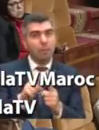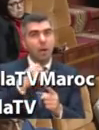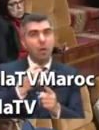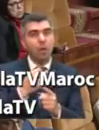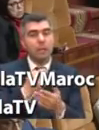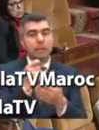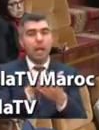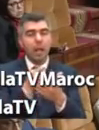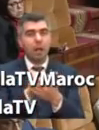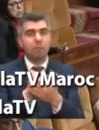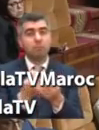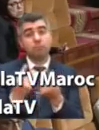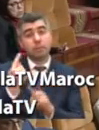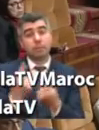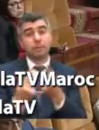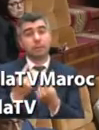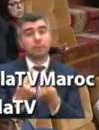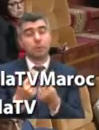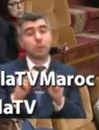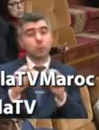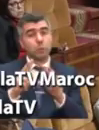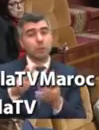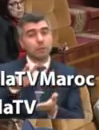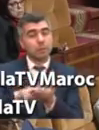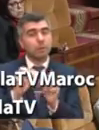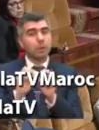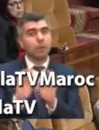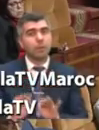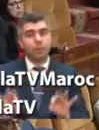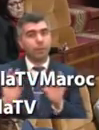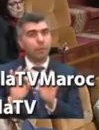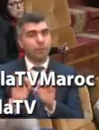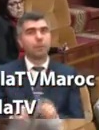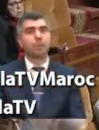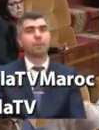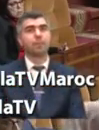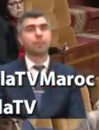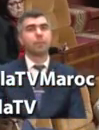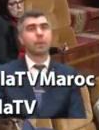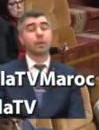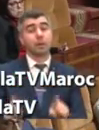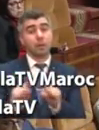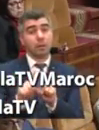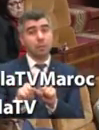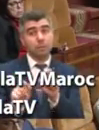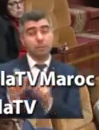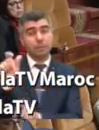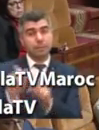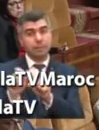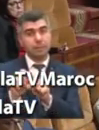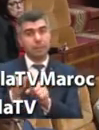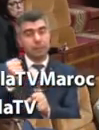في الباركينغ حتى الفوقاش الله اعلم. حنا عندنا واحد التوصيات باش نحدوا من المعاناه ديال الشغيله